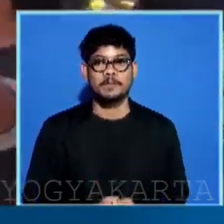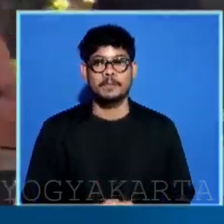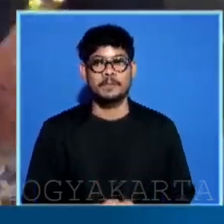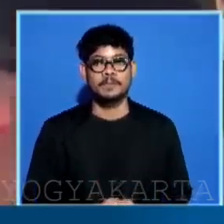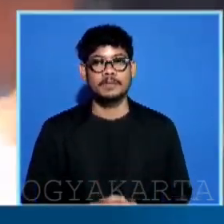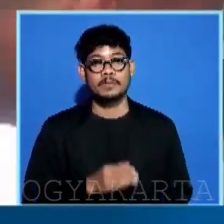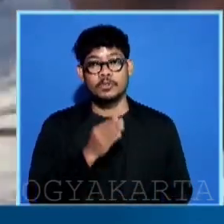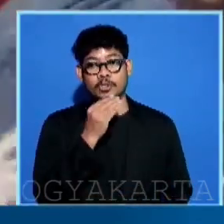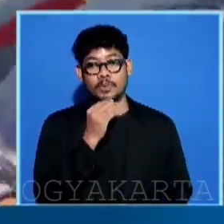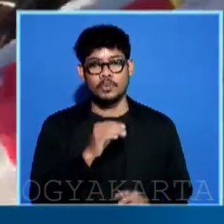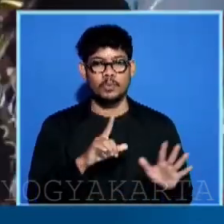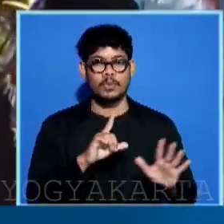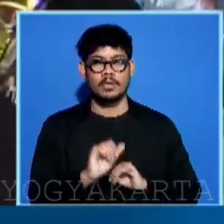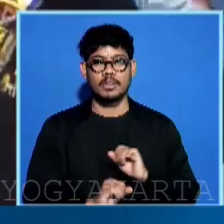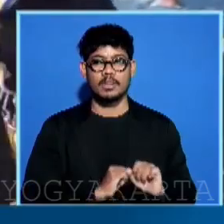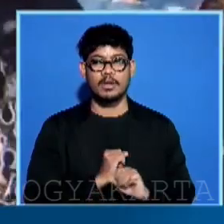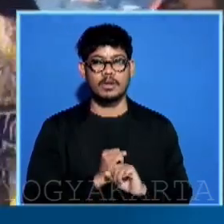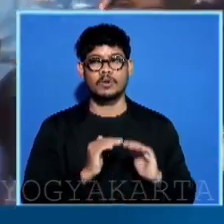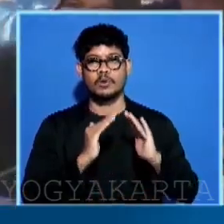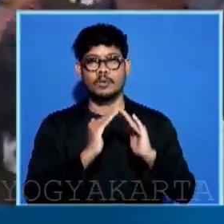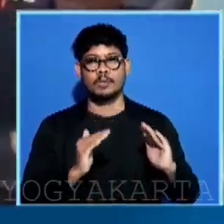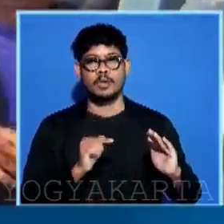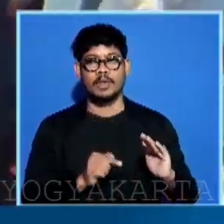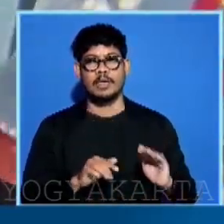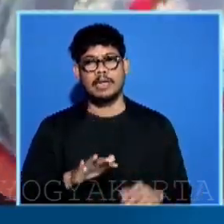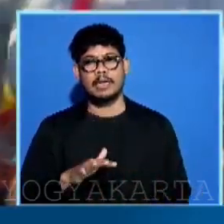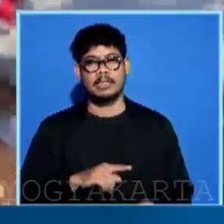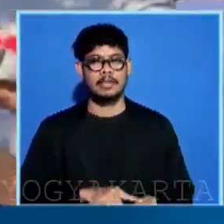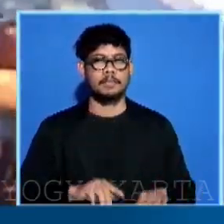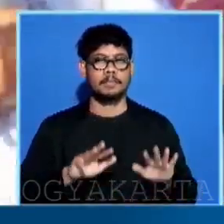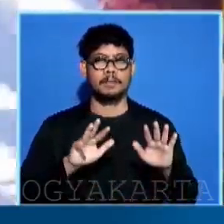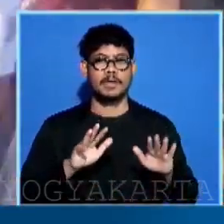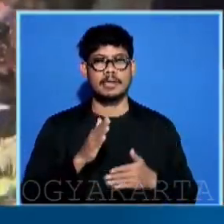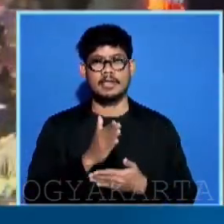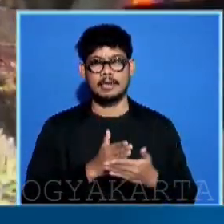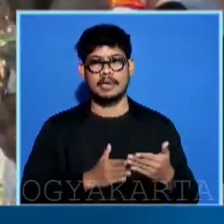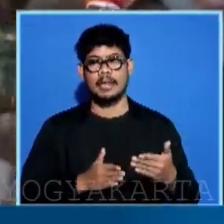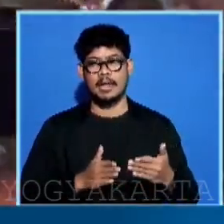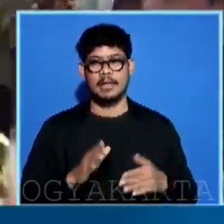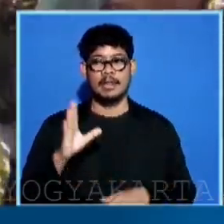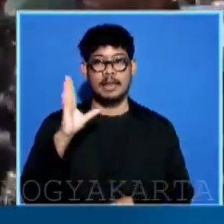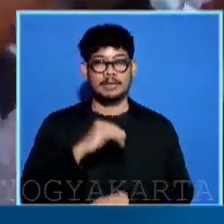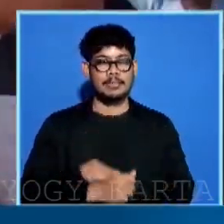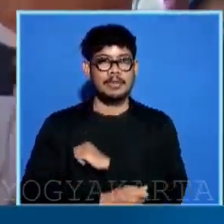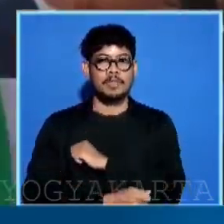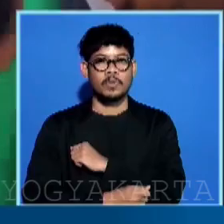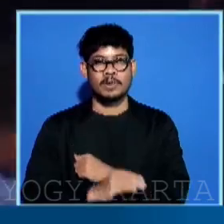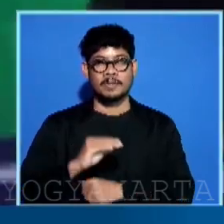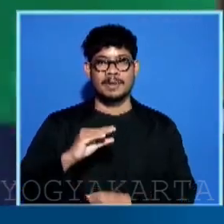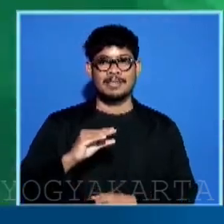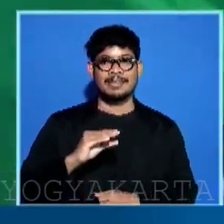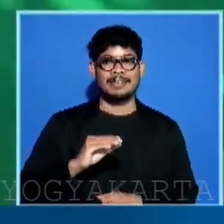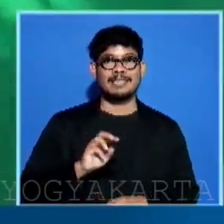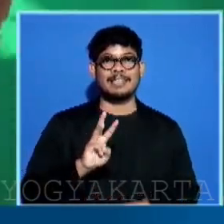berusia 7 tahun tiba di rumah duka sekitar pukul 8:30 Sabtu pagi. Tiga jenazah yang masih sekeluarga,